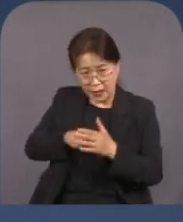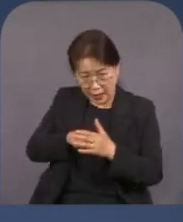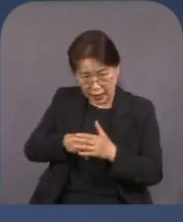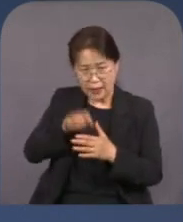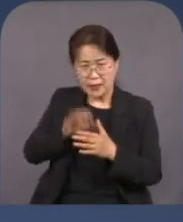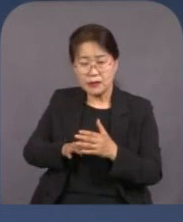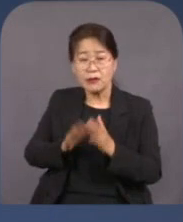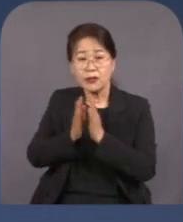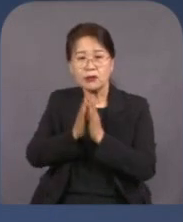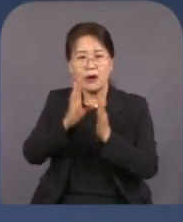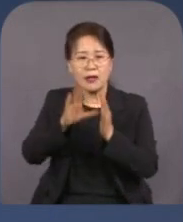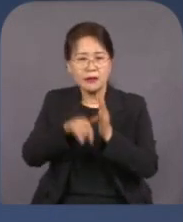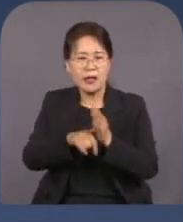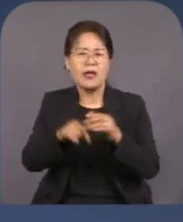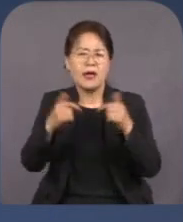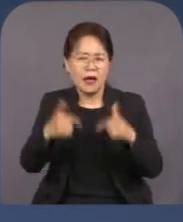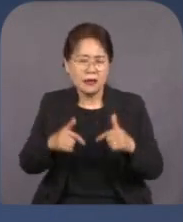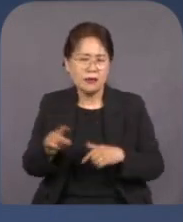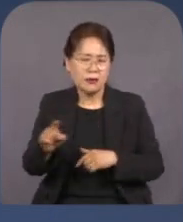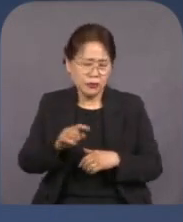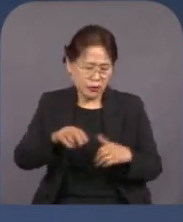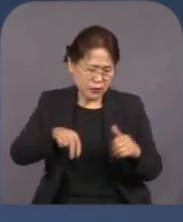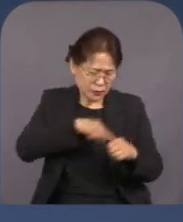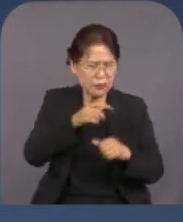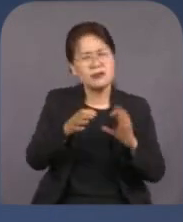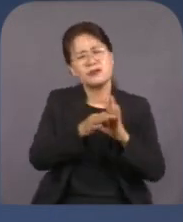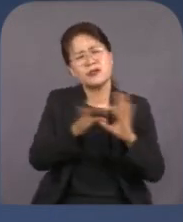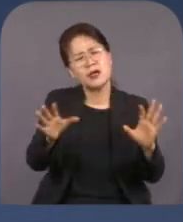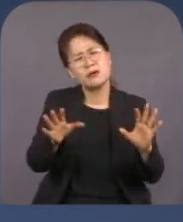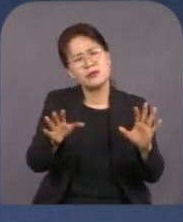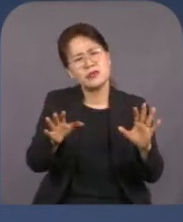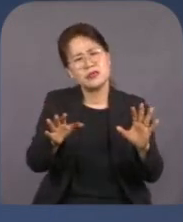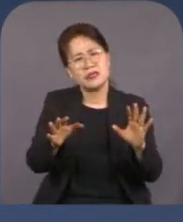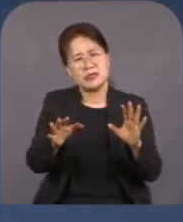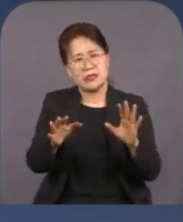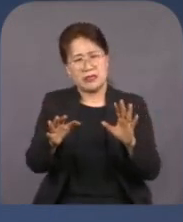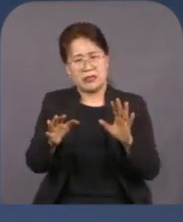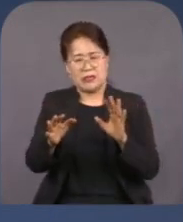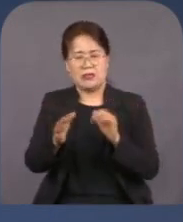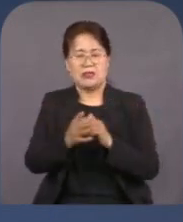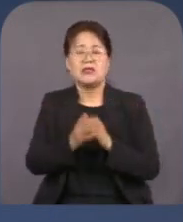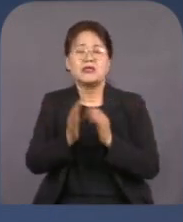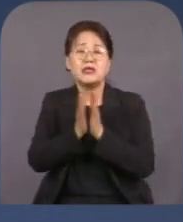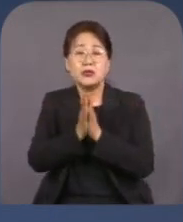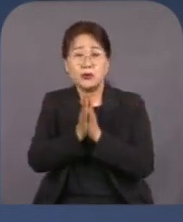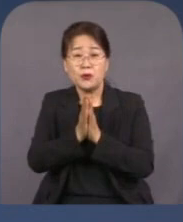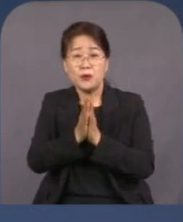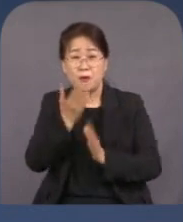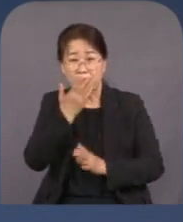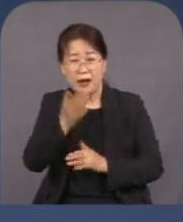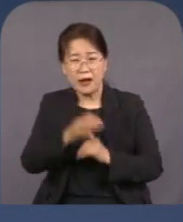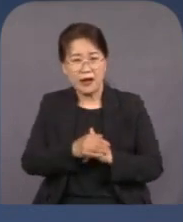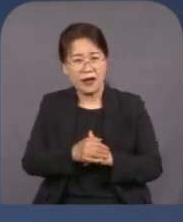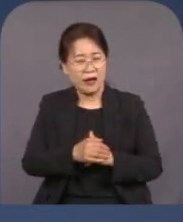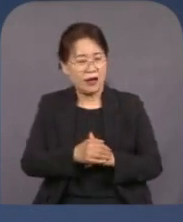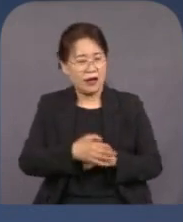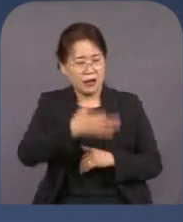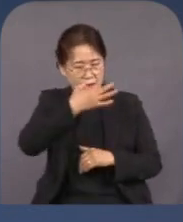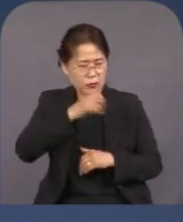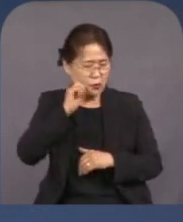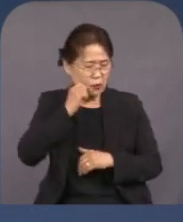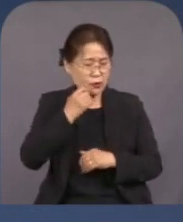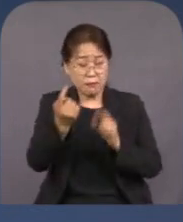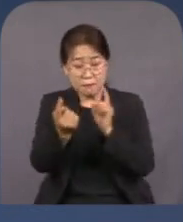되면 언제든지 어떤 상황과 환경을 만나든지 기도할 수 있다는 것입니다 인생의 밤을 만나도